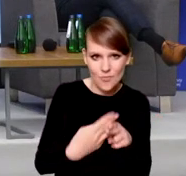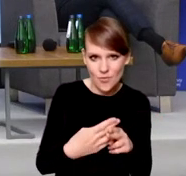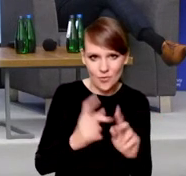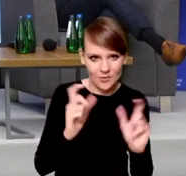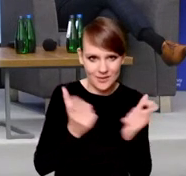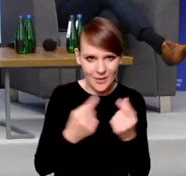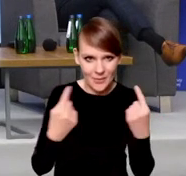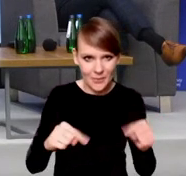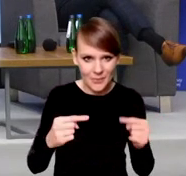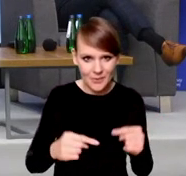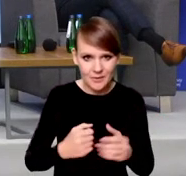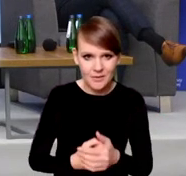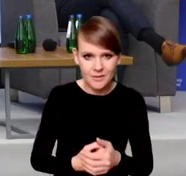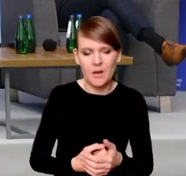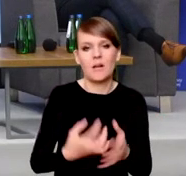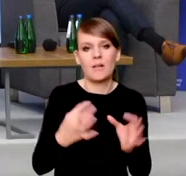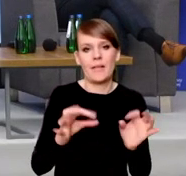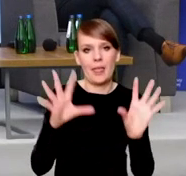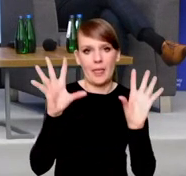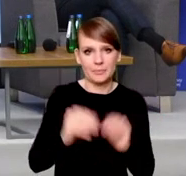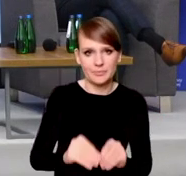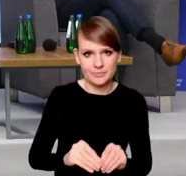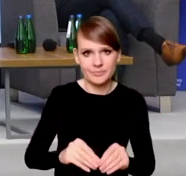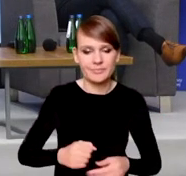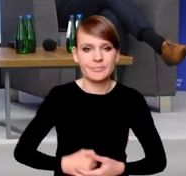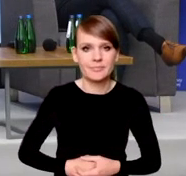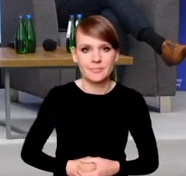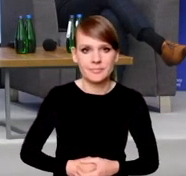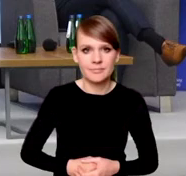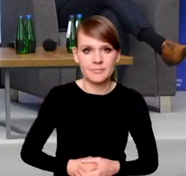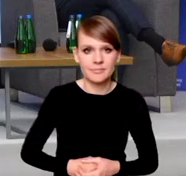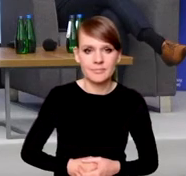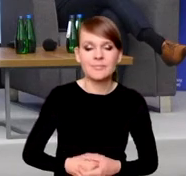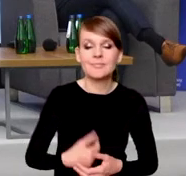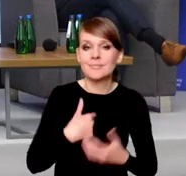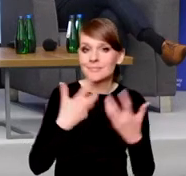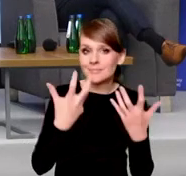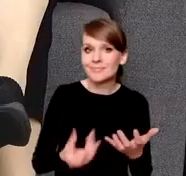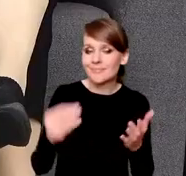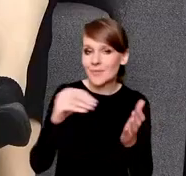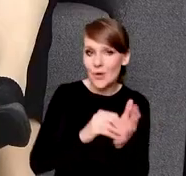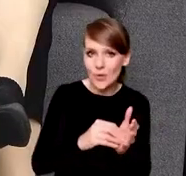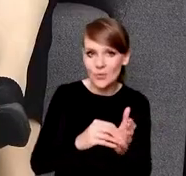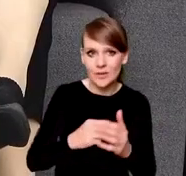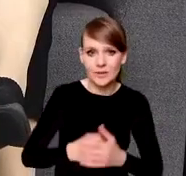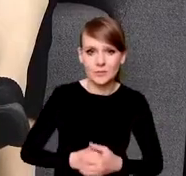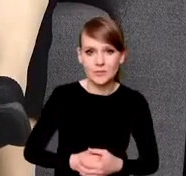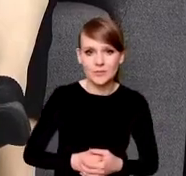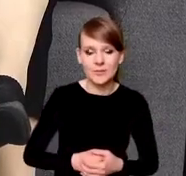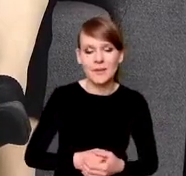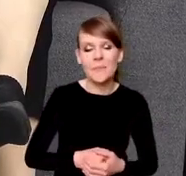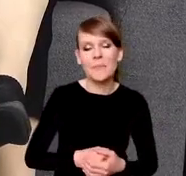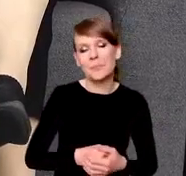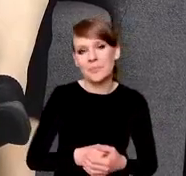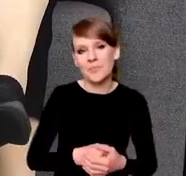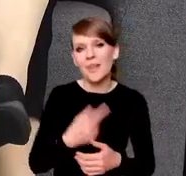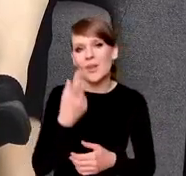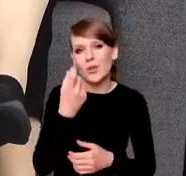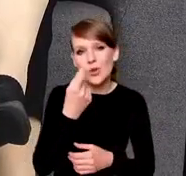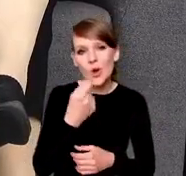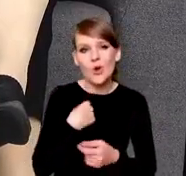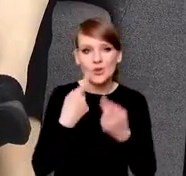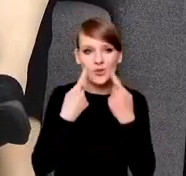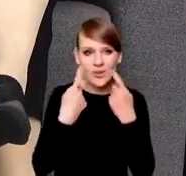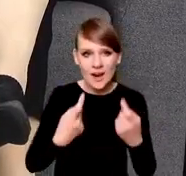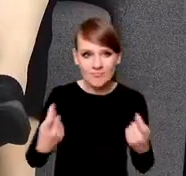I teraz mi się zamknęło. Ale chciałabym dodać najpierw nieco żartobliwie, że